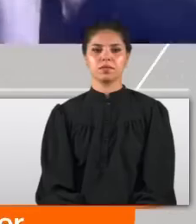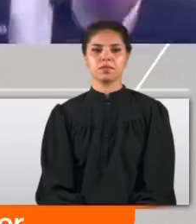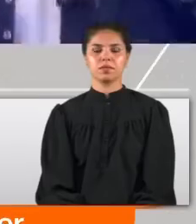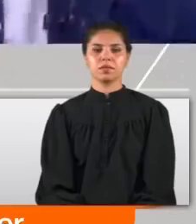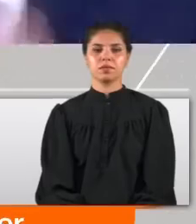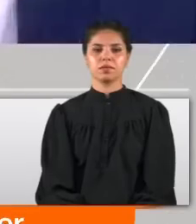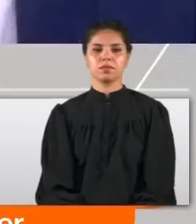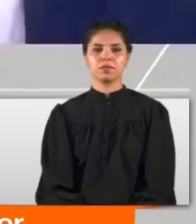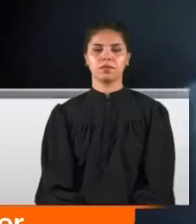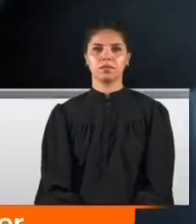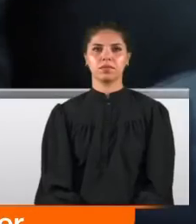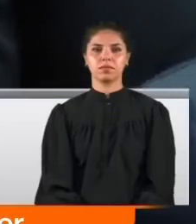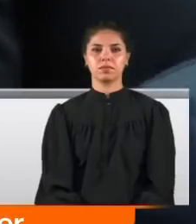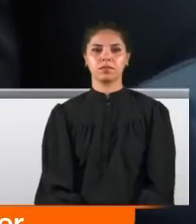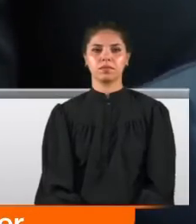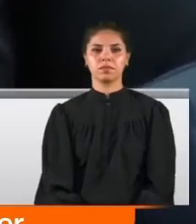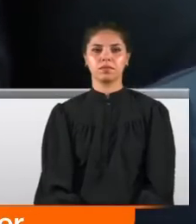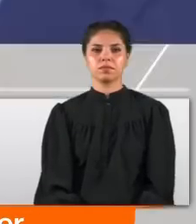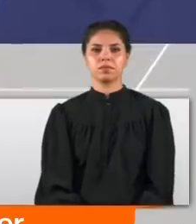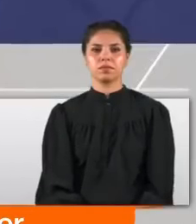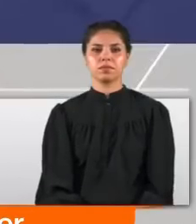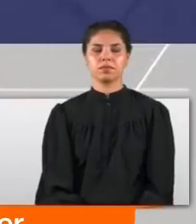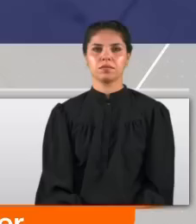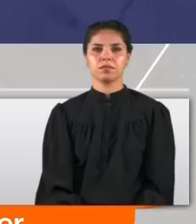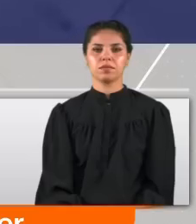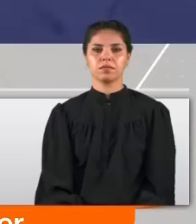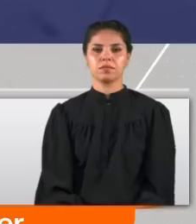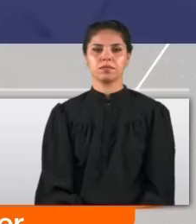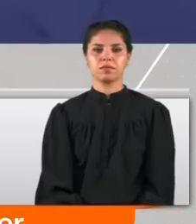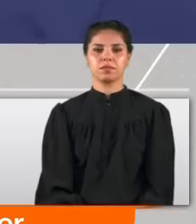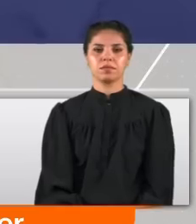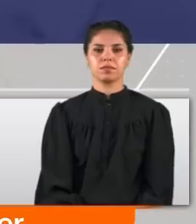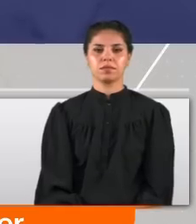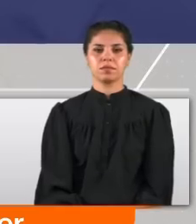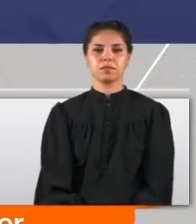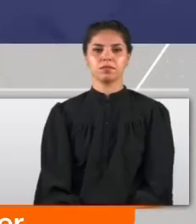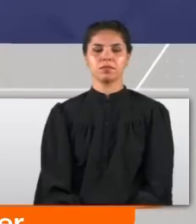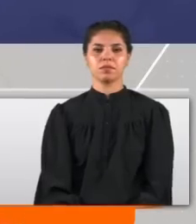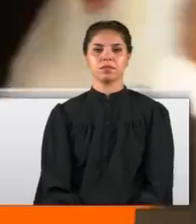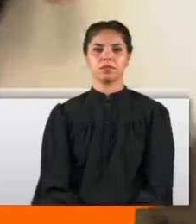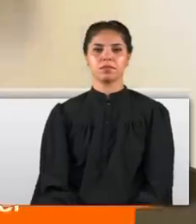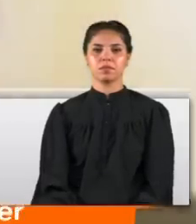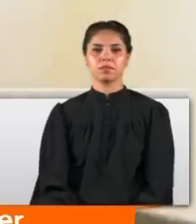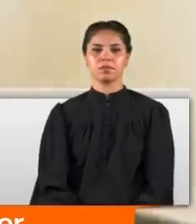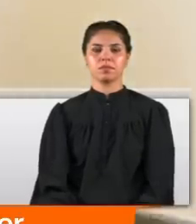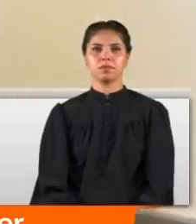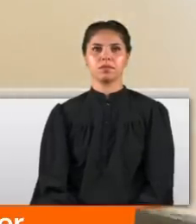Genel başkansa genel başkan. Sayın Kılıçdaroğlu adeta yalnız bırakıldı.